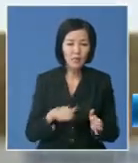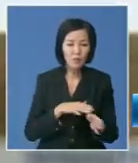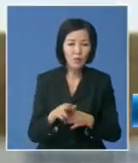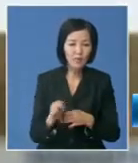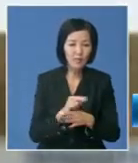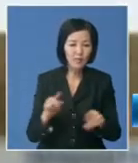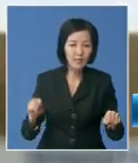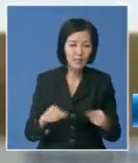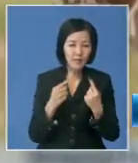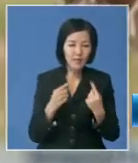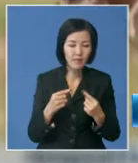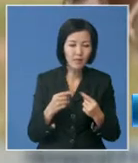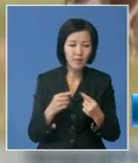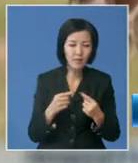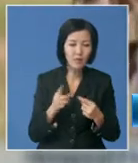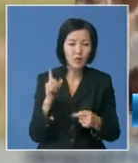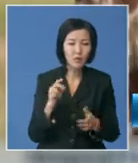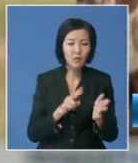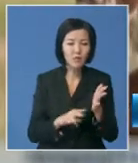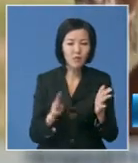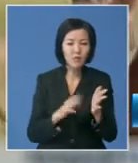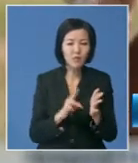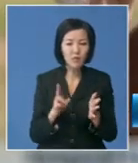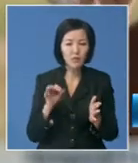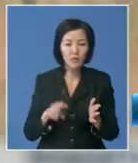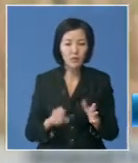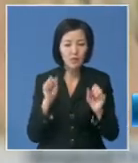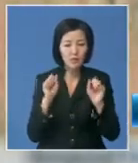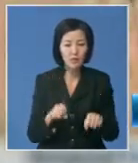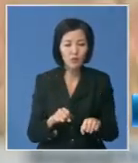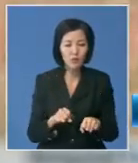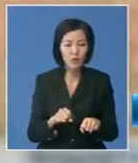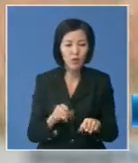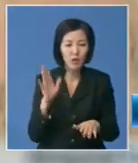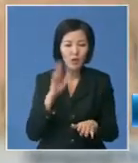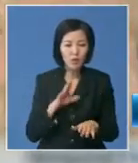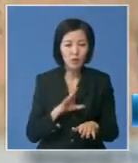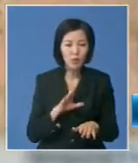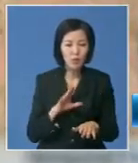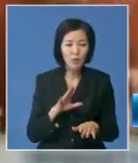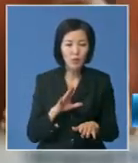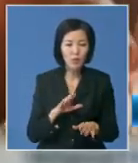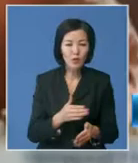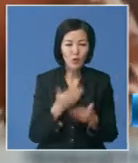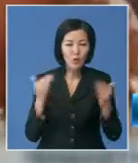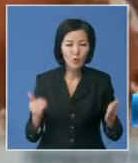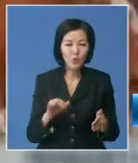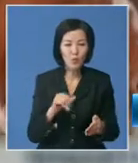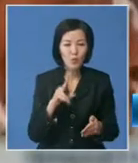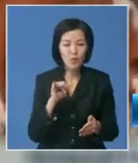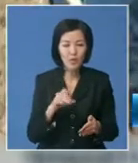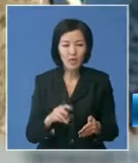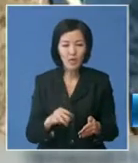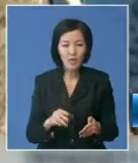этой водной системой протяженностью 178 километров можно будет сбрасывать воду с урала в реку большой узел за счет этого